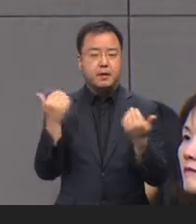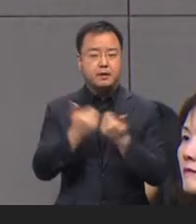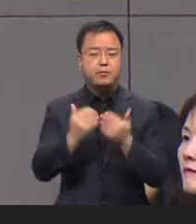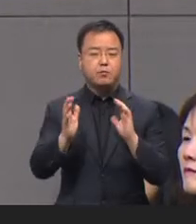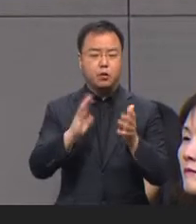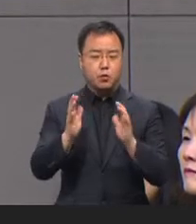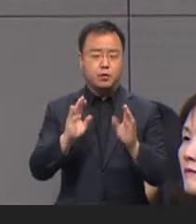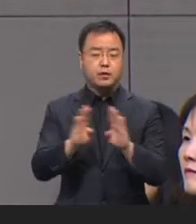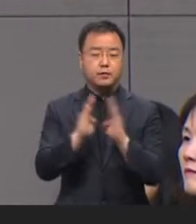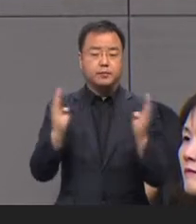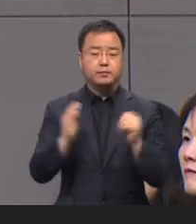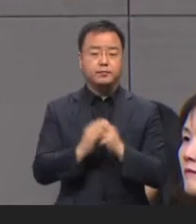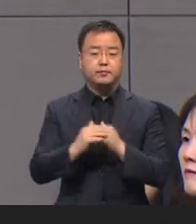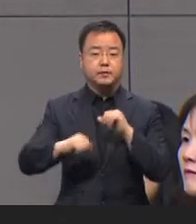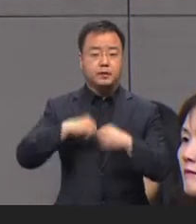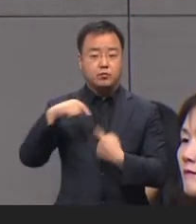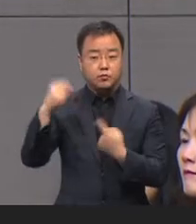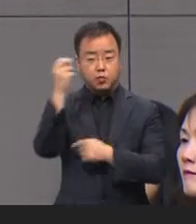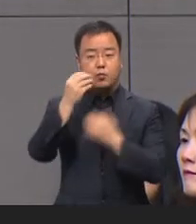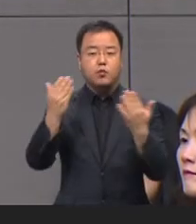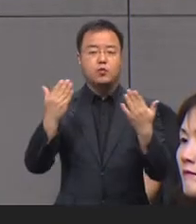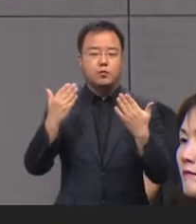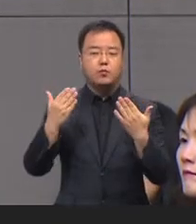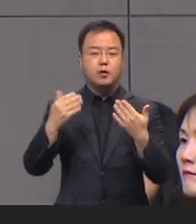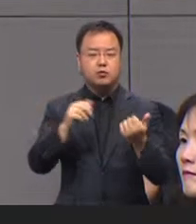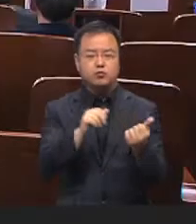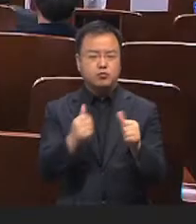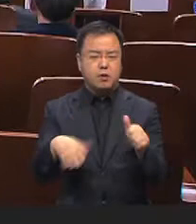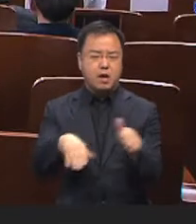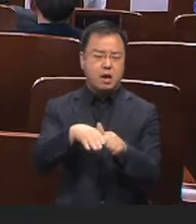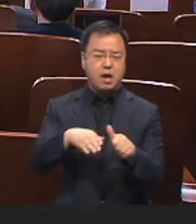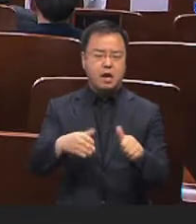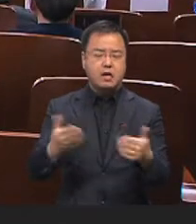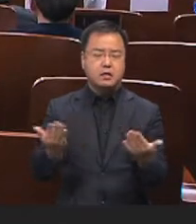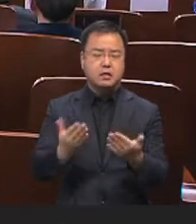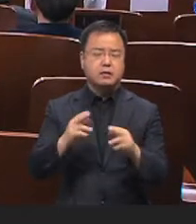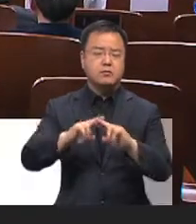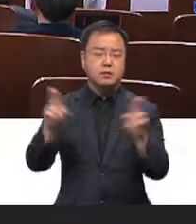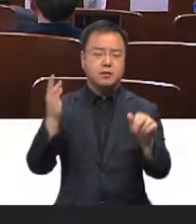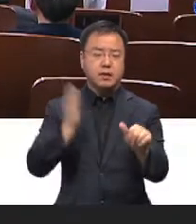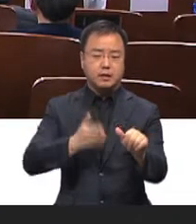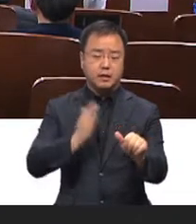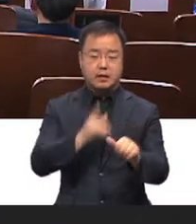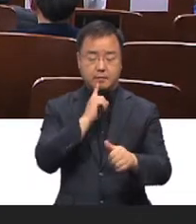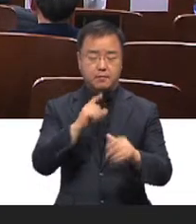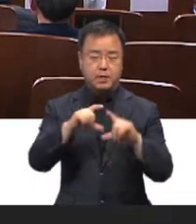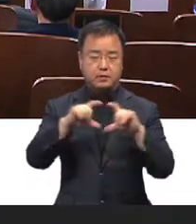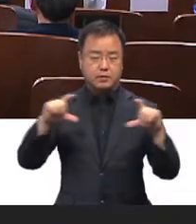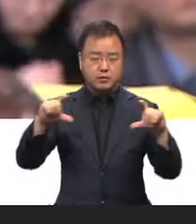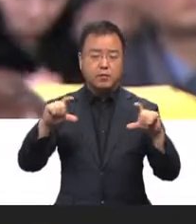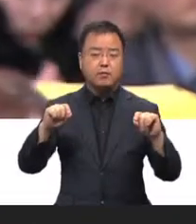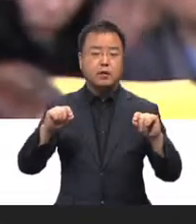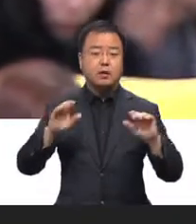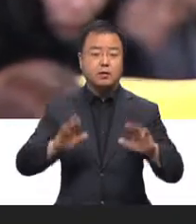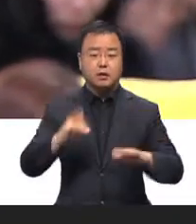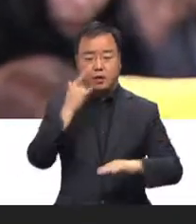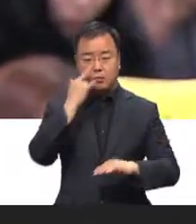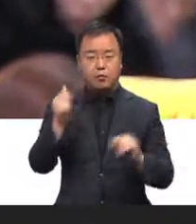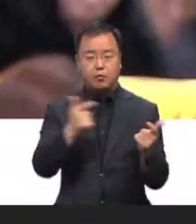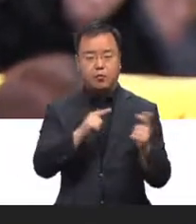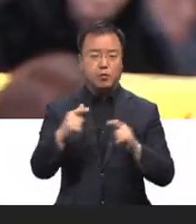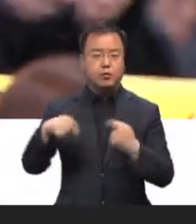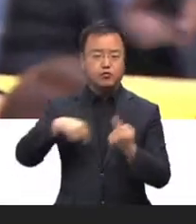자사고 죽이기를 철회하라는 현수막이 내걸린 토론회장. 학부모들은 교육당국이 올해 자사고 운영